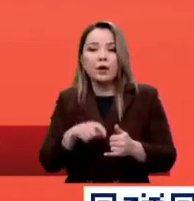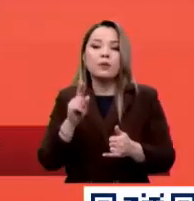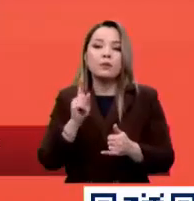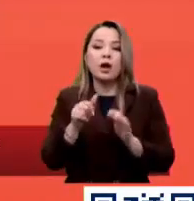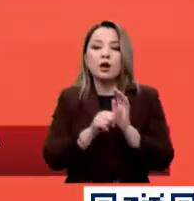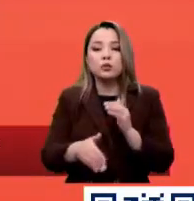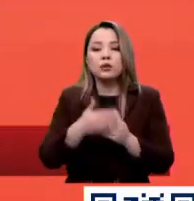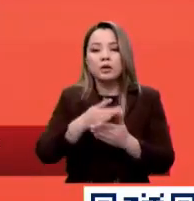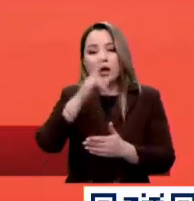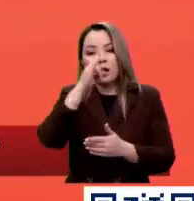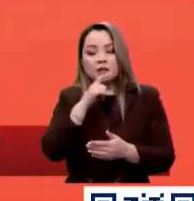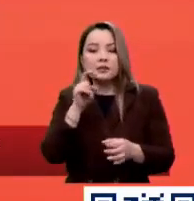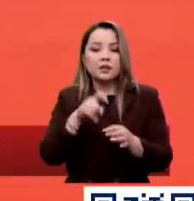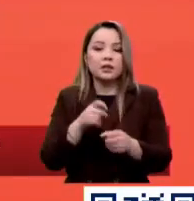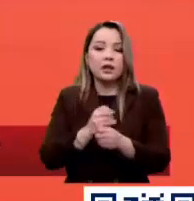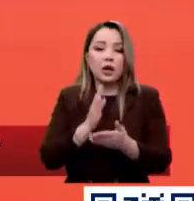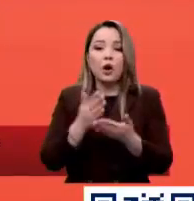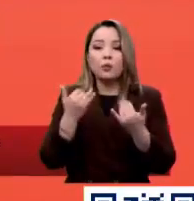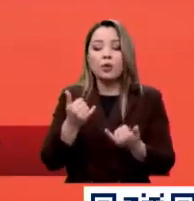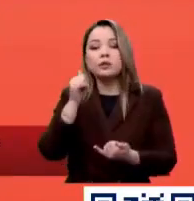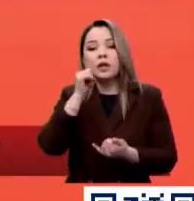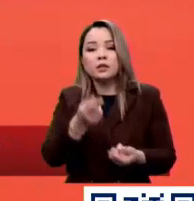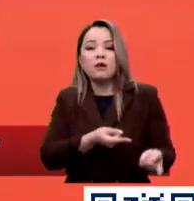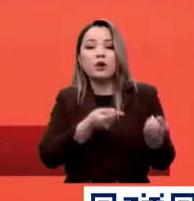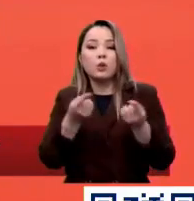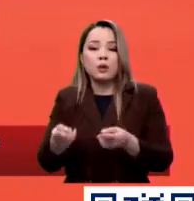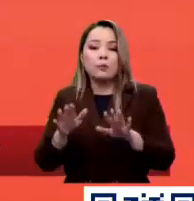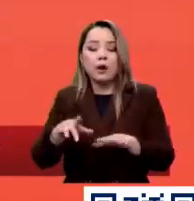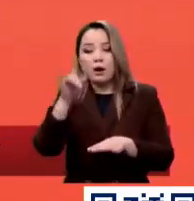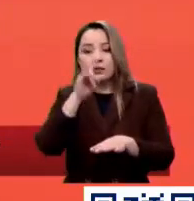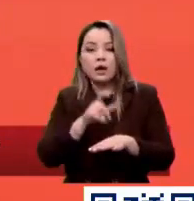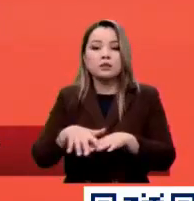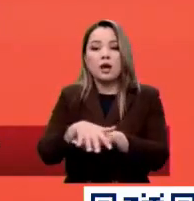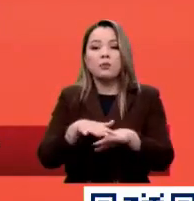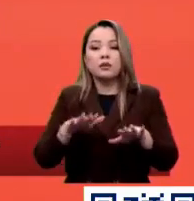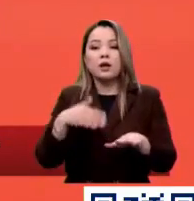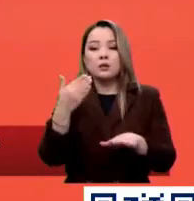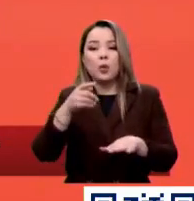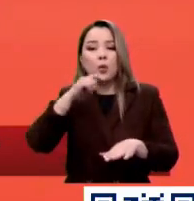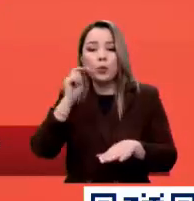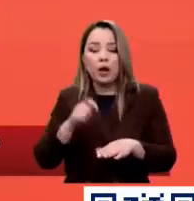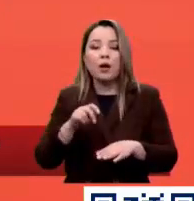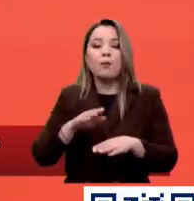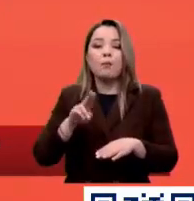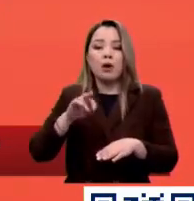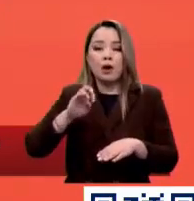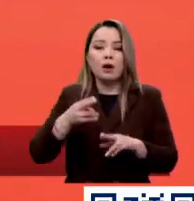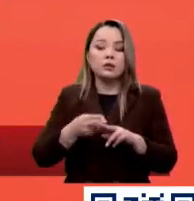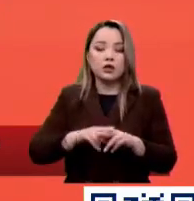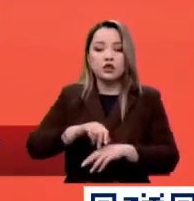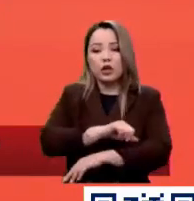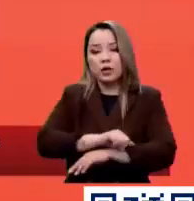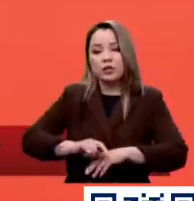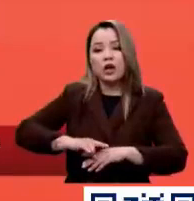1600-ден астам қазақстандық тіркелген. Бүгін ертең эвакуацияланатын Қазақстан азаматтары үшін Украин-поляк шекарасынан әуежайға